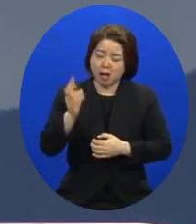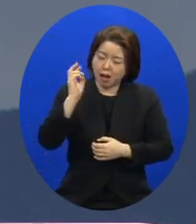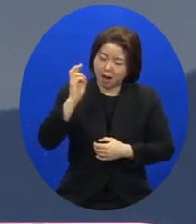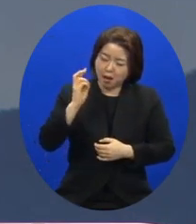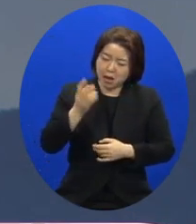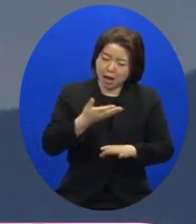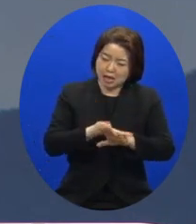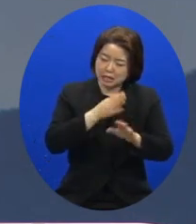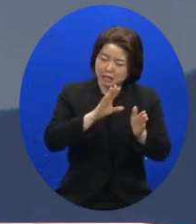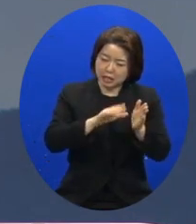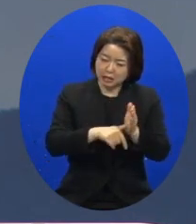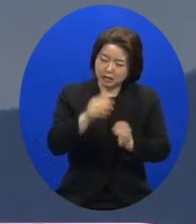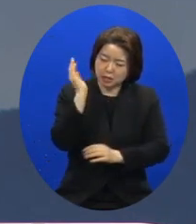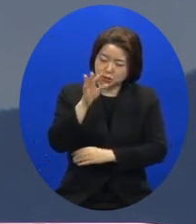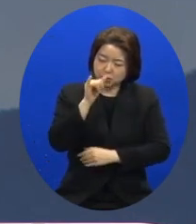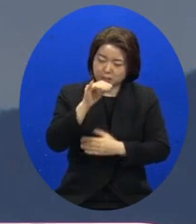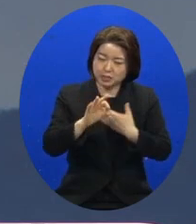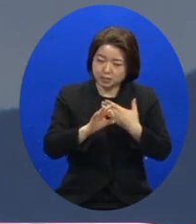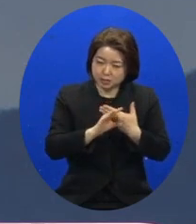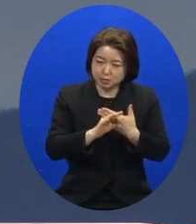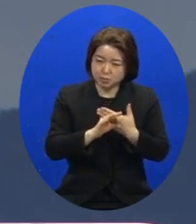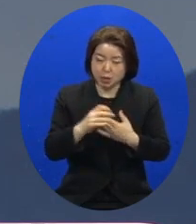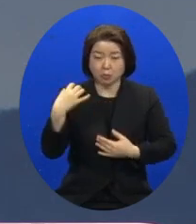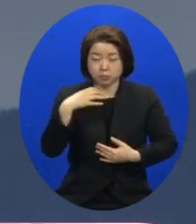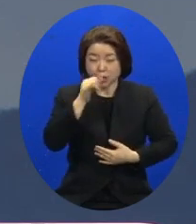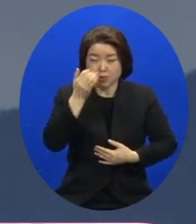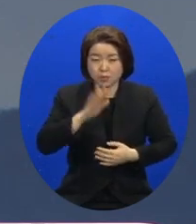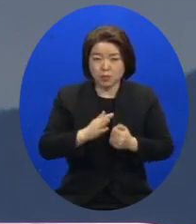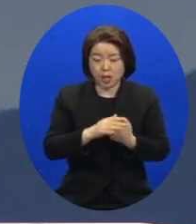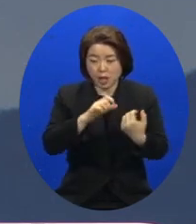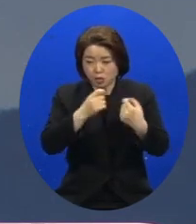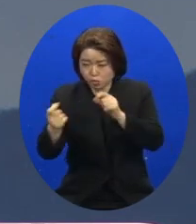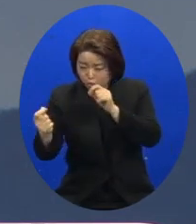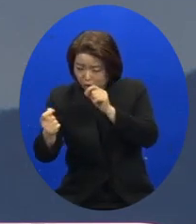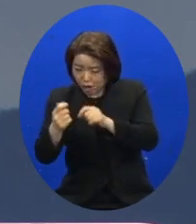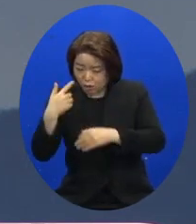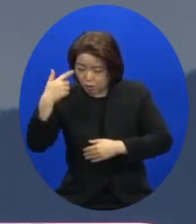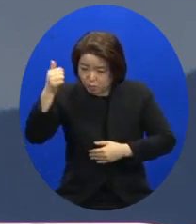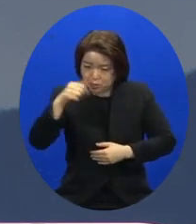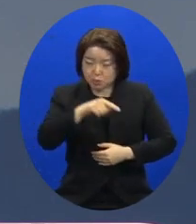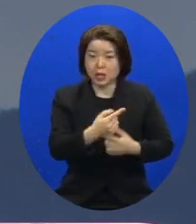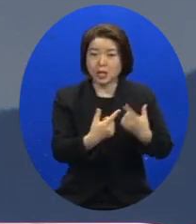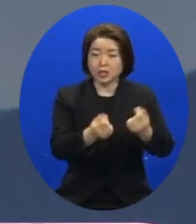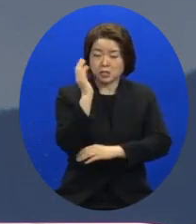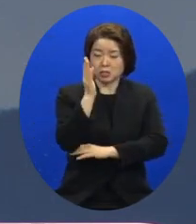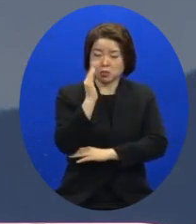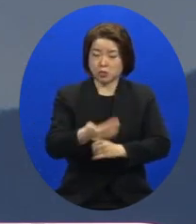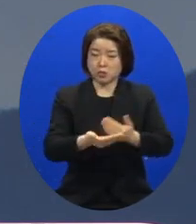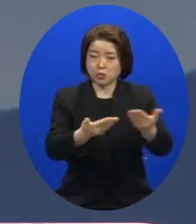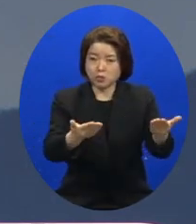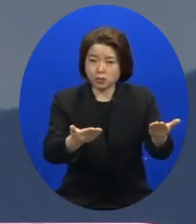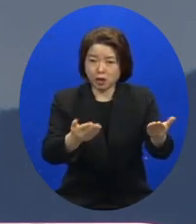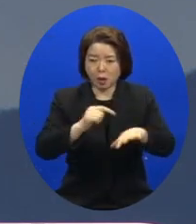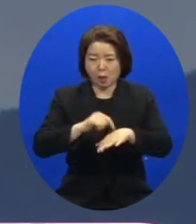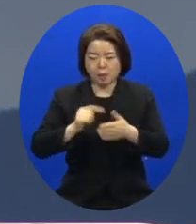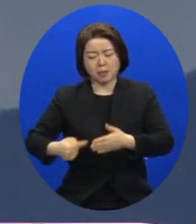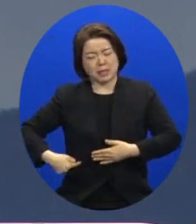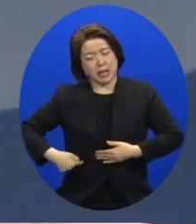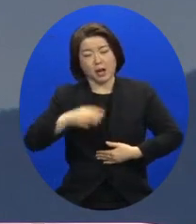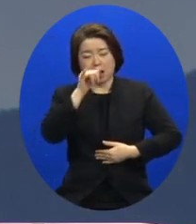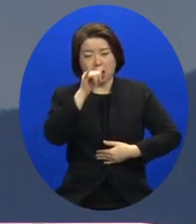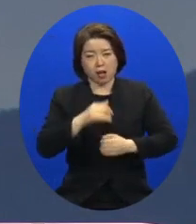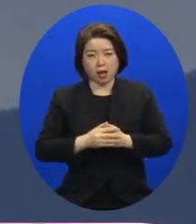들렸을지 모르겠는데 죽음을 눈앞에 두신 목사님이 그렇게 설교하니까 다들 마음에 찔림을 받았습니다. 여러분